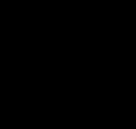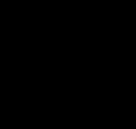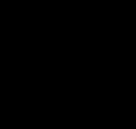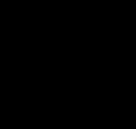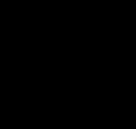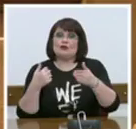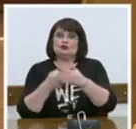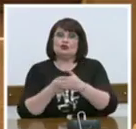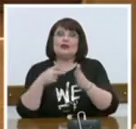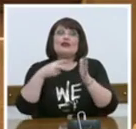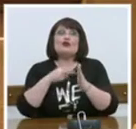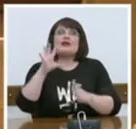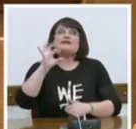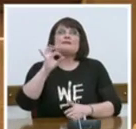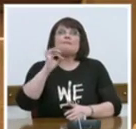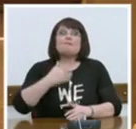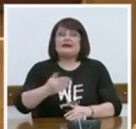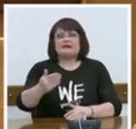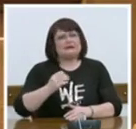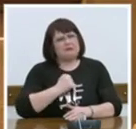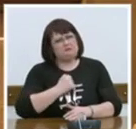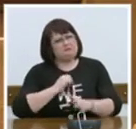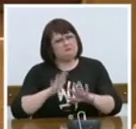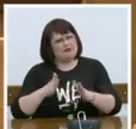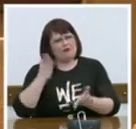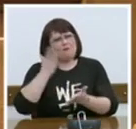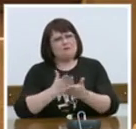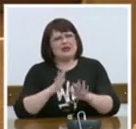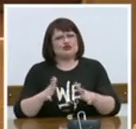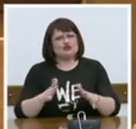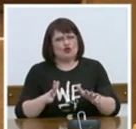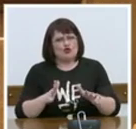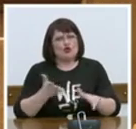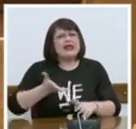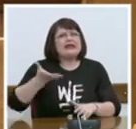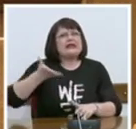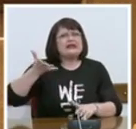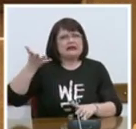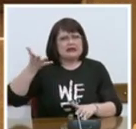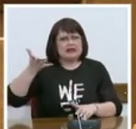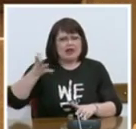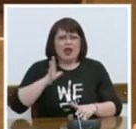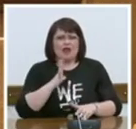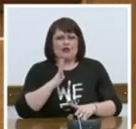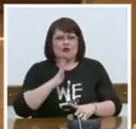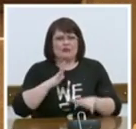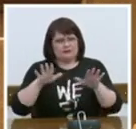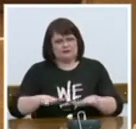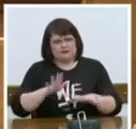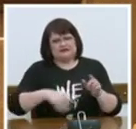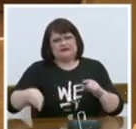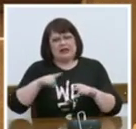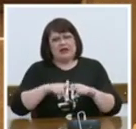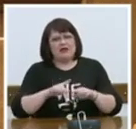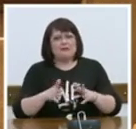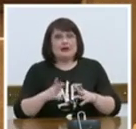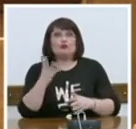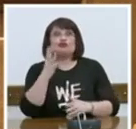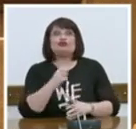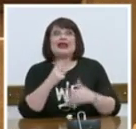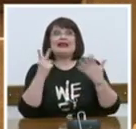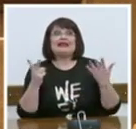50, εκτιμάται πως ο μέσος όρος ηλικίας του πληθυσμού στη χώρα μας θα έχει ανέβει στα 47